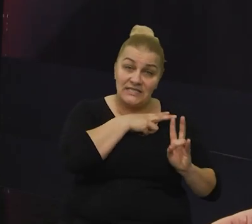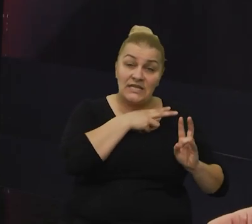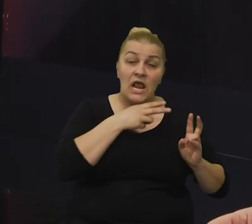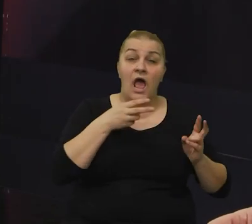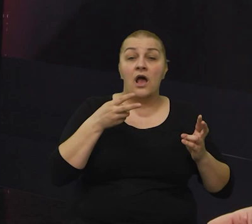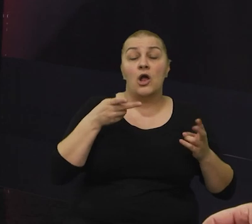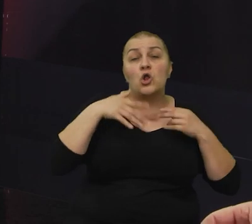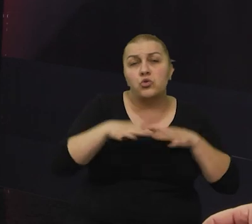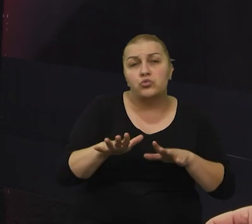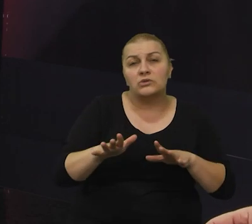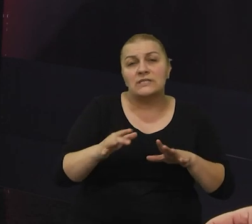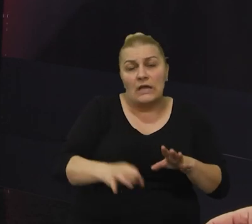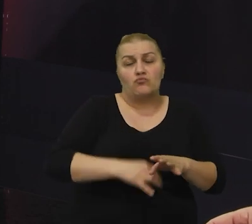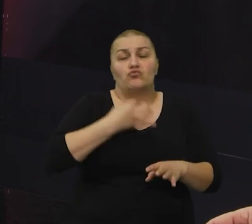ovako